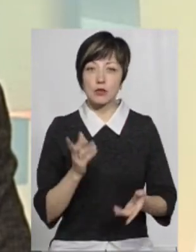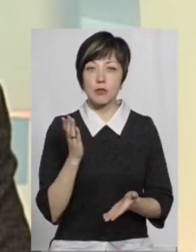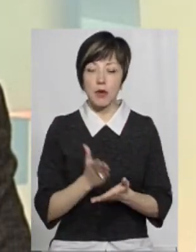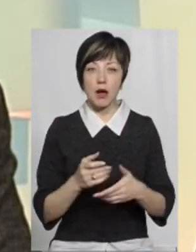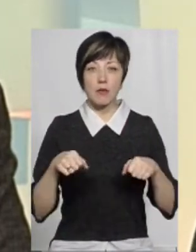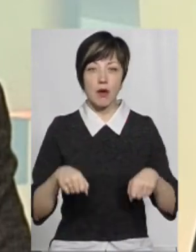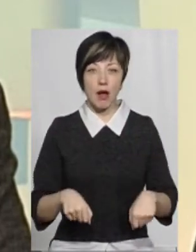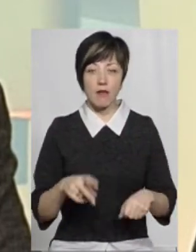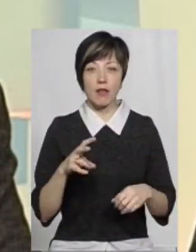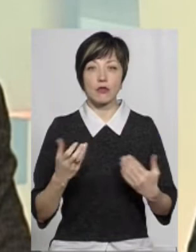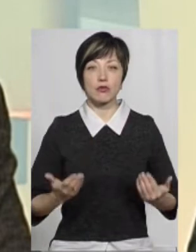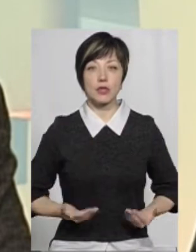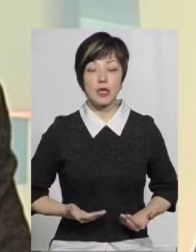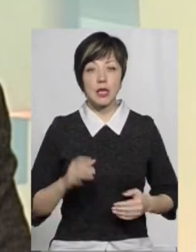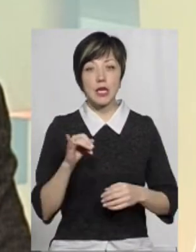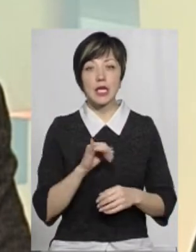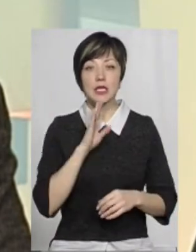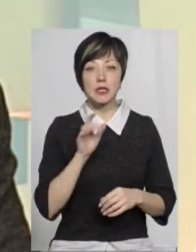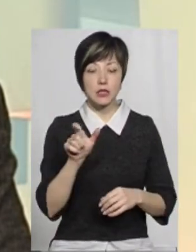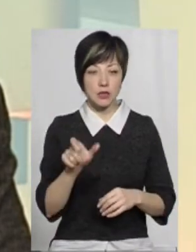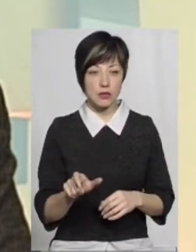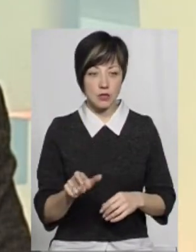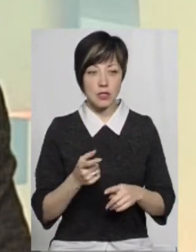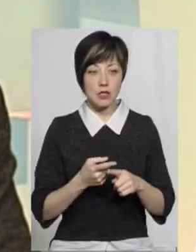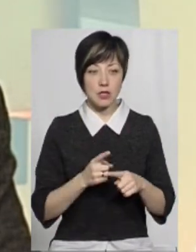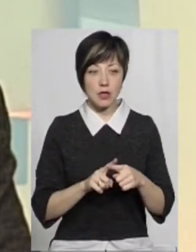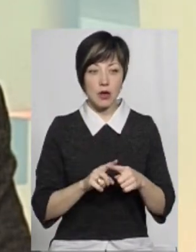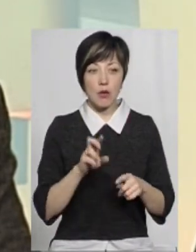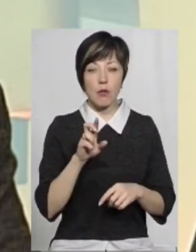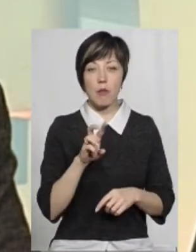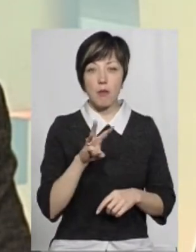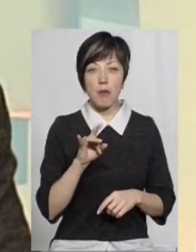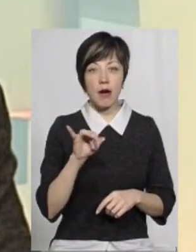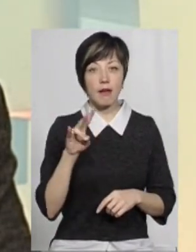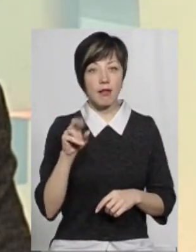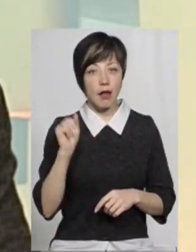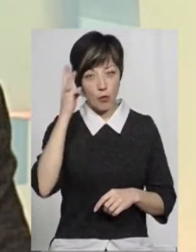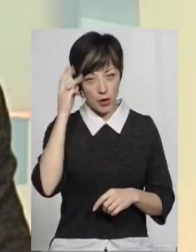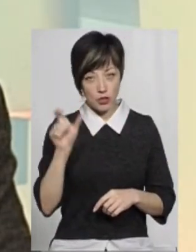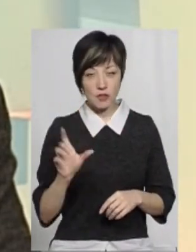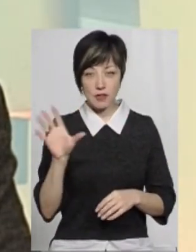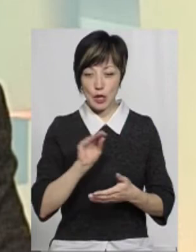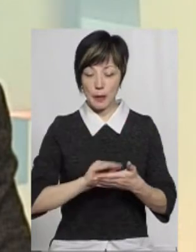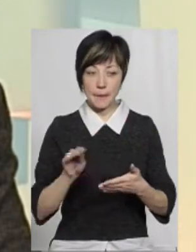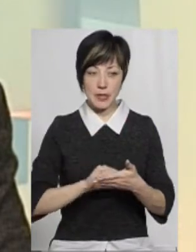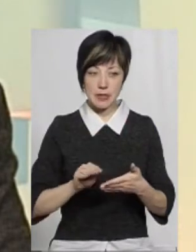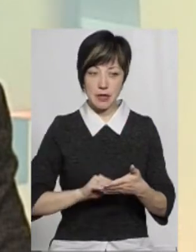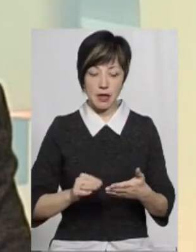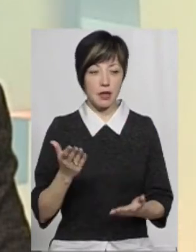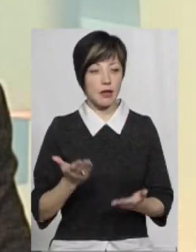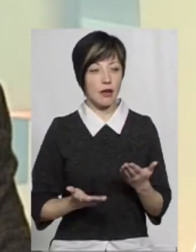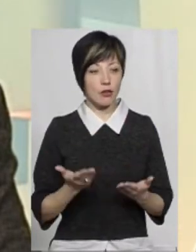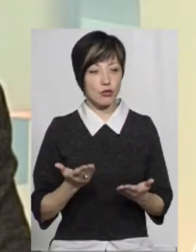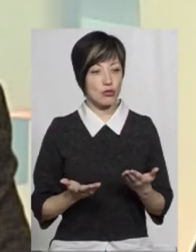має право на існування, і дівчина – це Бортнюгулівата Марина, хмельничанка, яка це все написала.